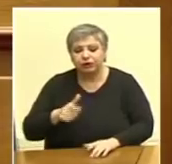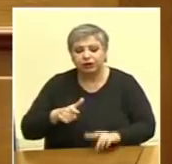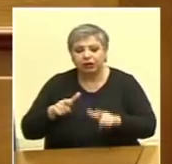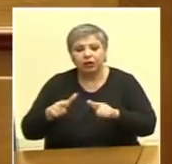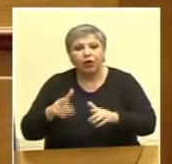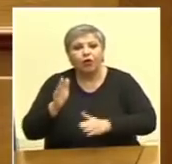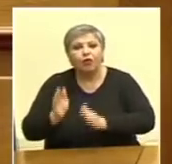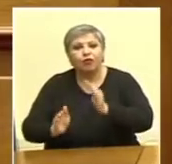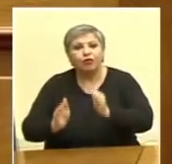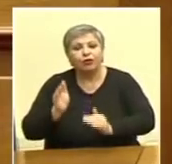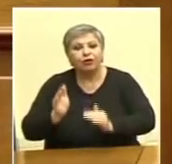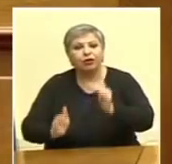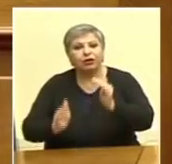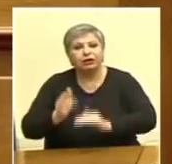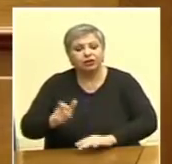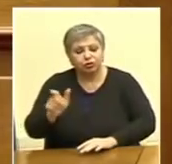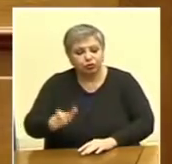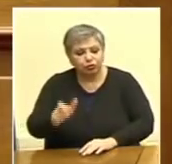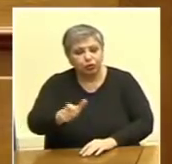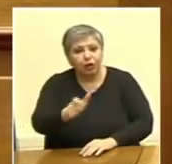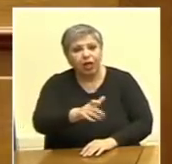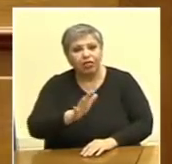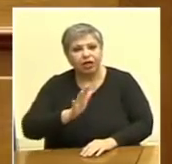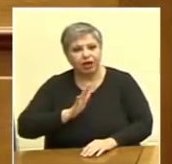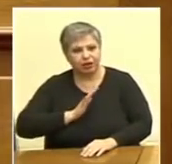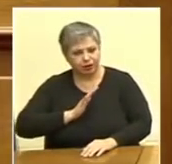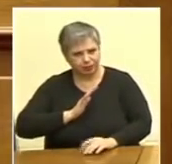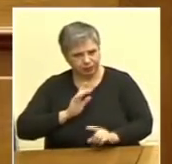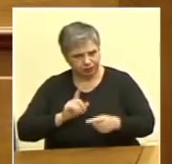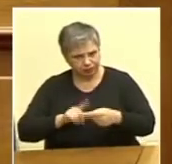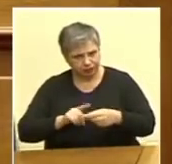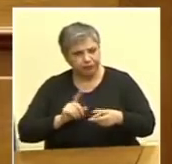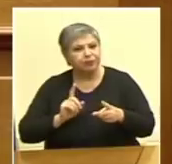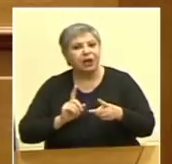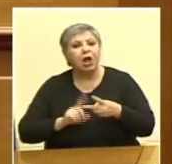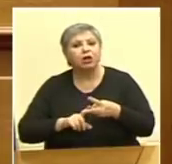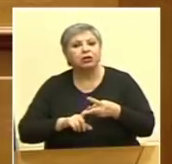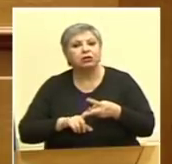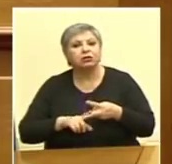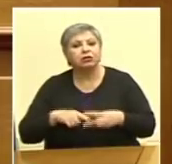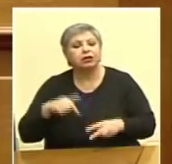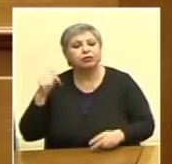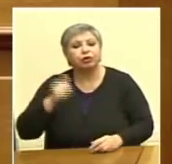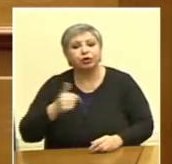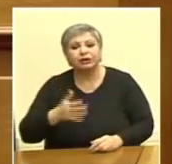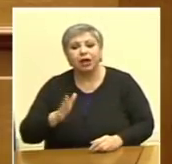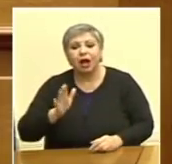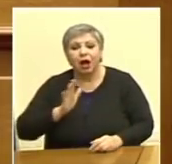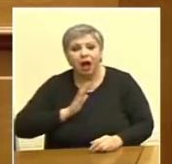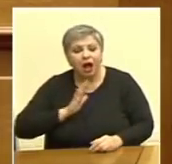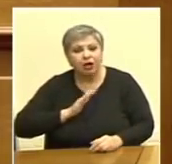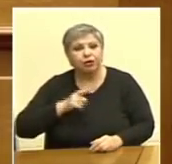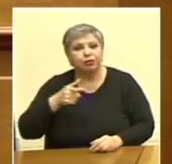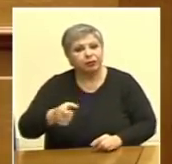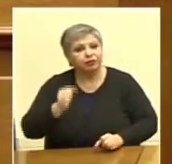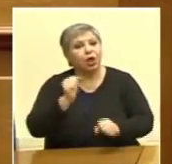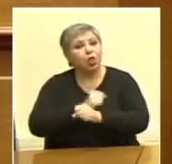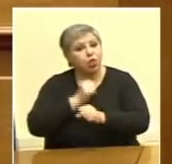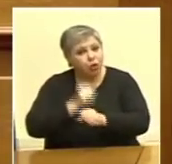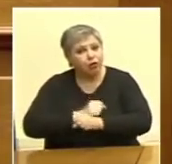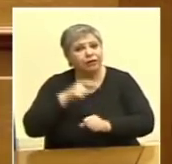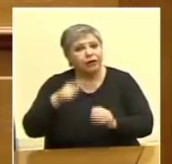όσο όμως και έναντι των εργαζομένων που για 18 ολόκληρα χρόνια επιτελούν πολύτιμο κοινωνικό